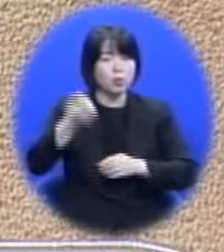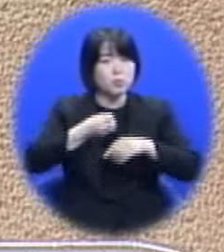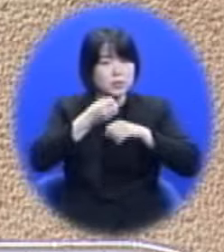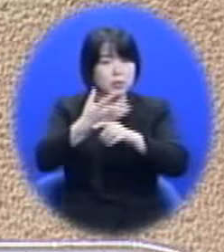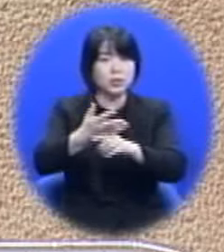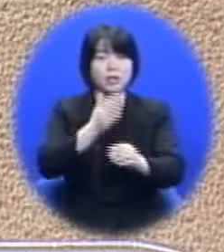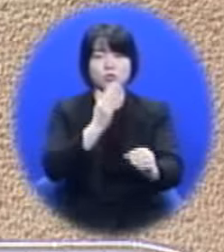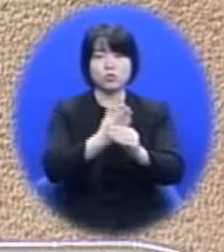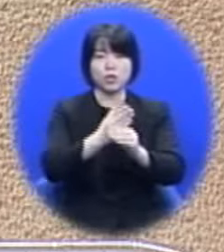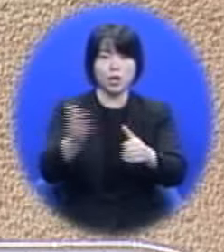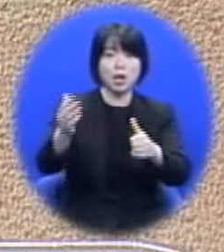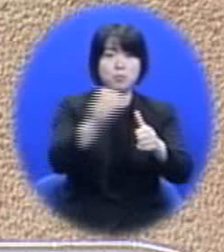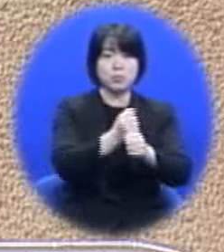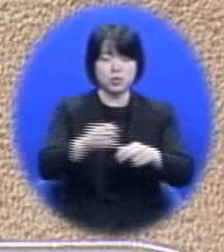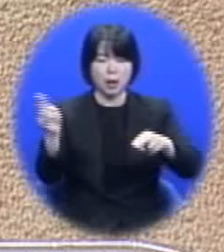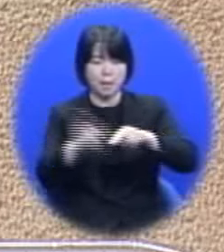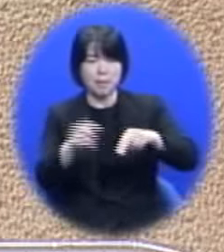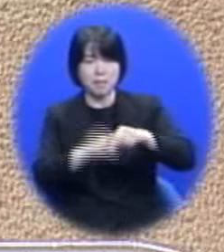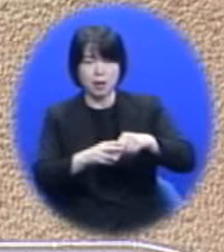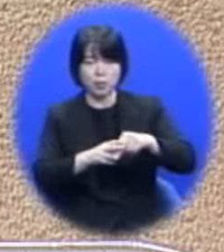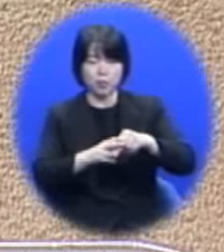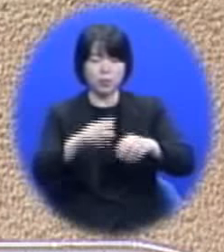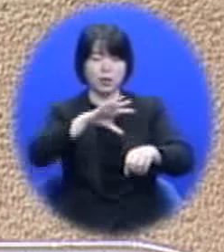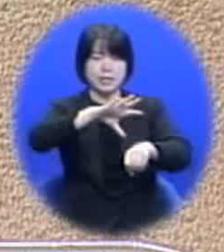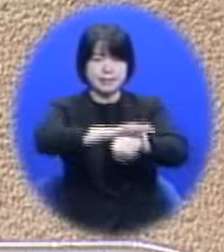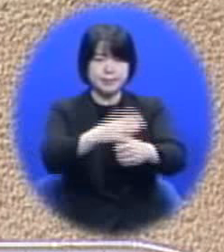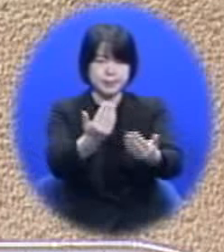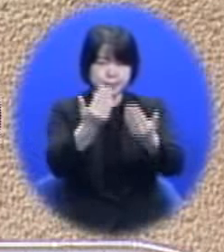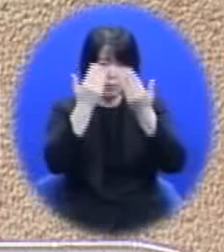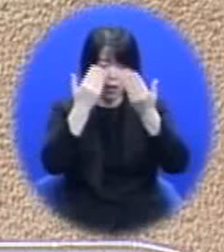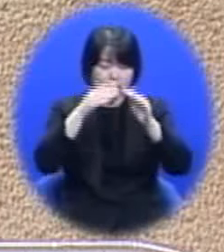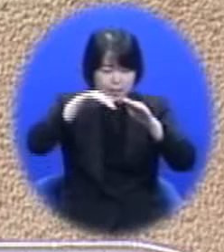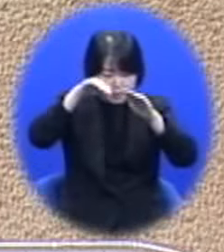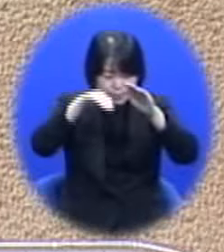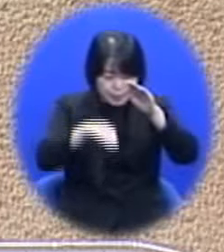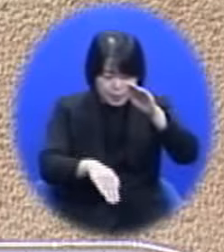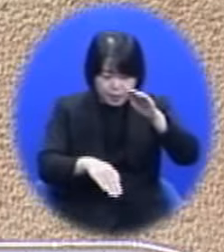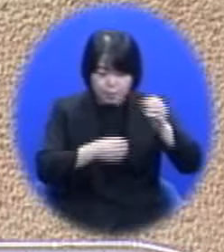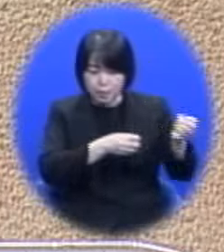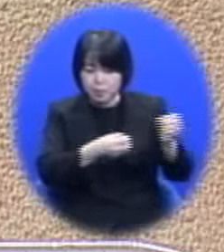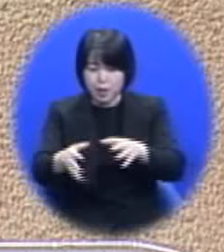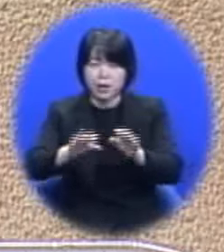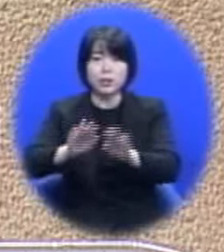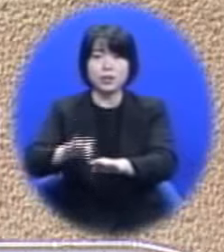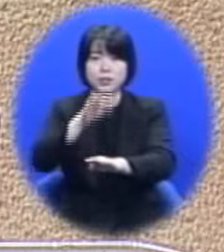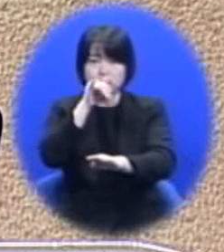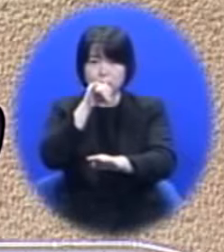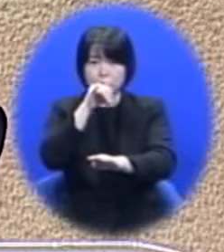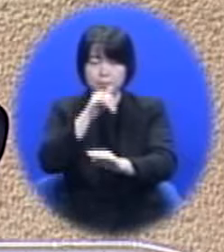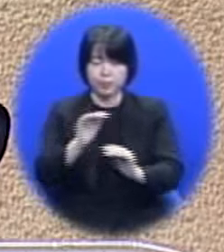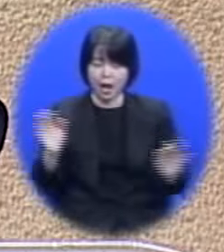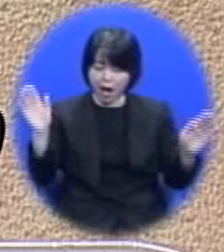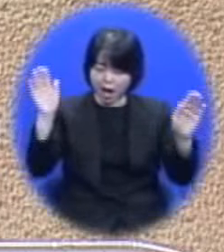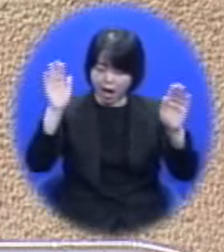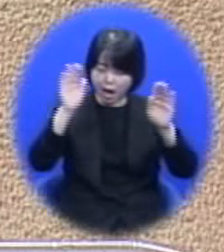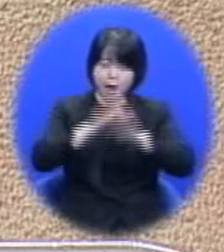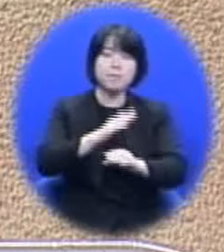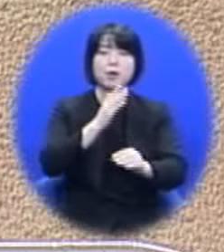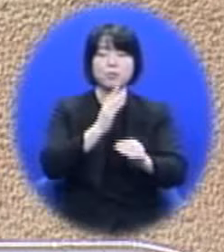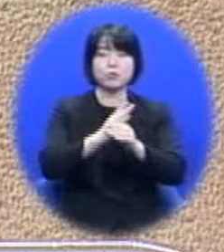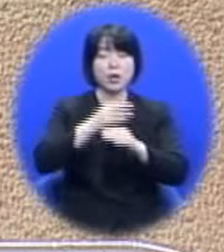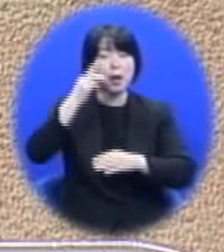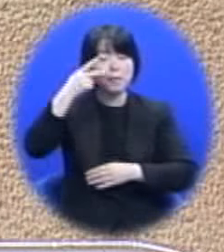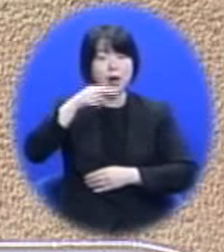맞고 그리고 발에 착고가 차이고 지하 깊은 감옥에 내던져졌습니다. 한밤중에 바울과